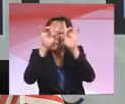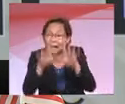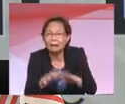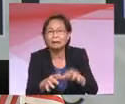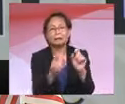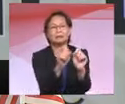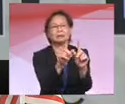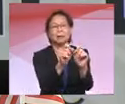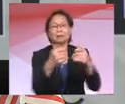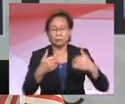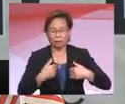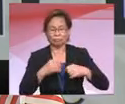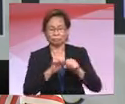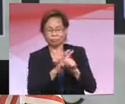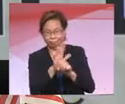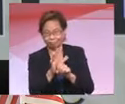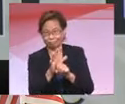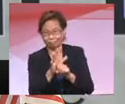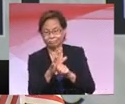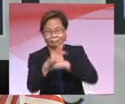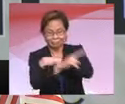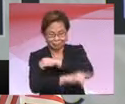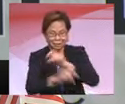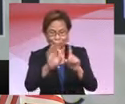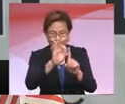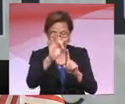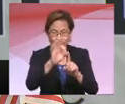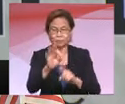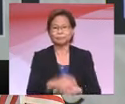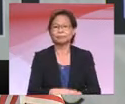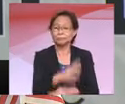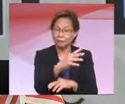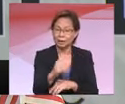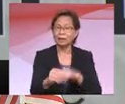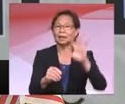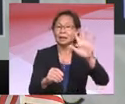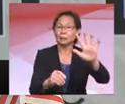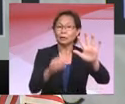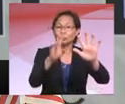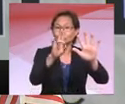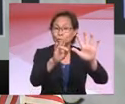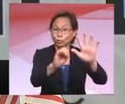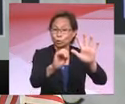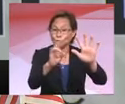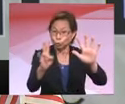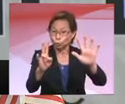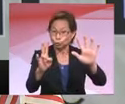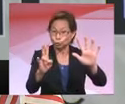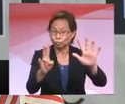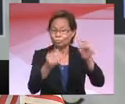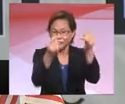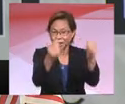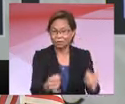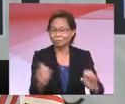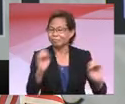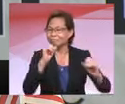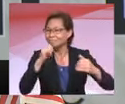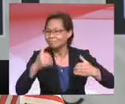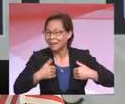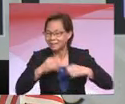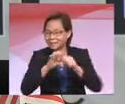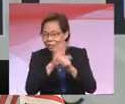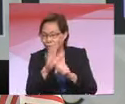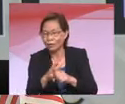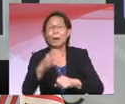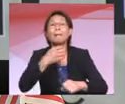dikesan positif COVID-19 di negeri Pulau Pinang dan 507 individu adalah negatif. Di